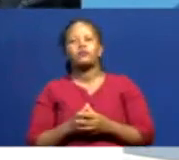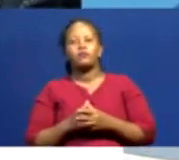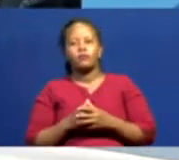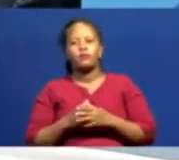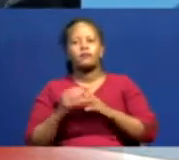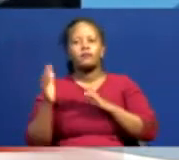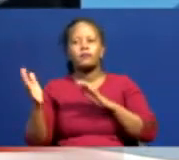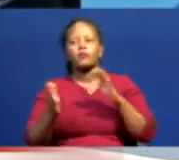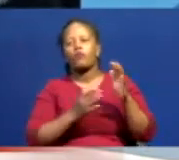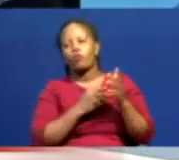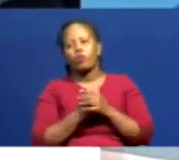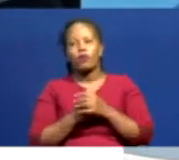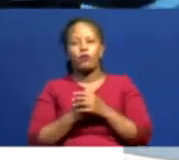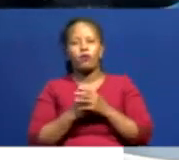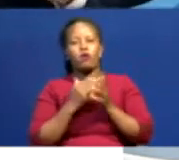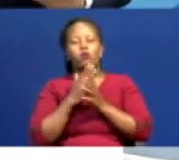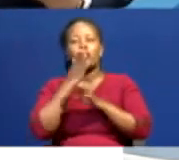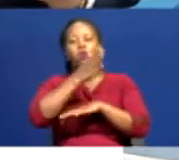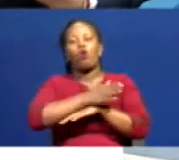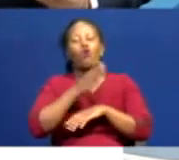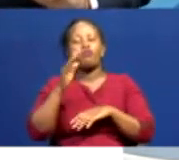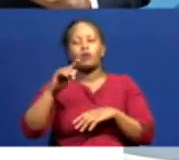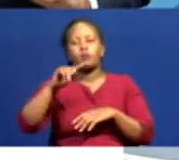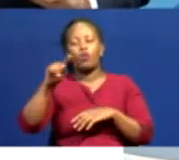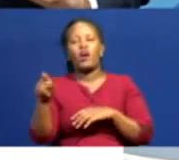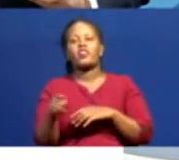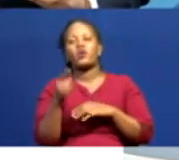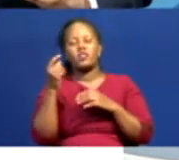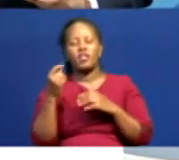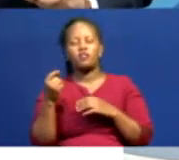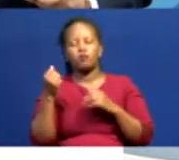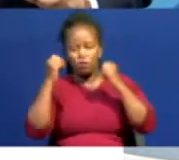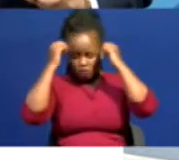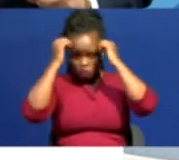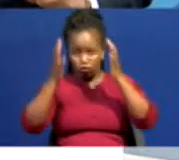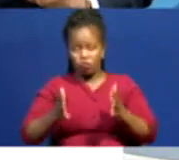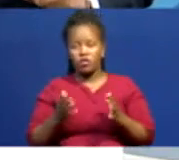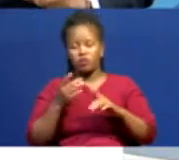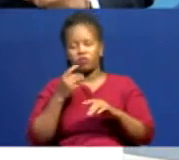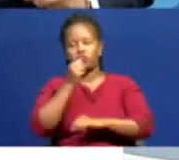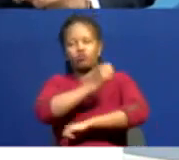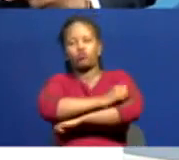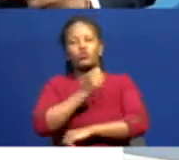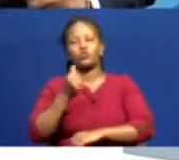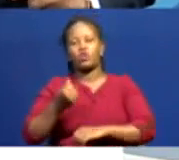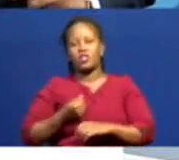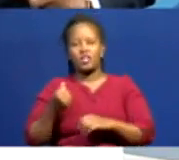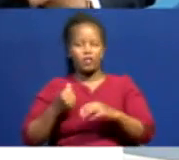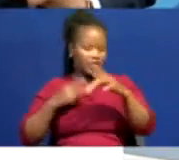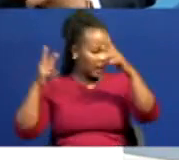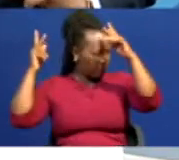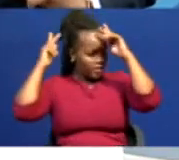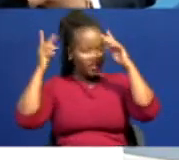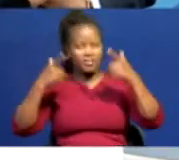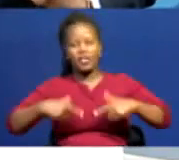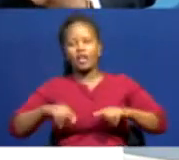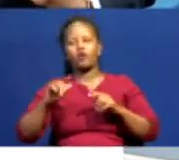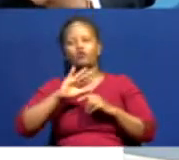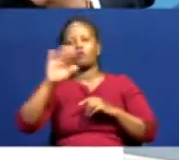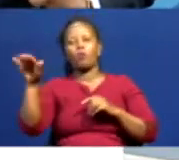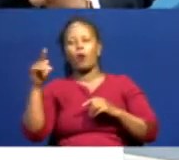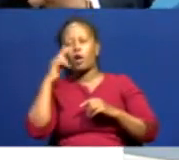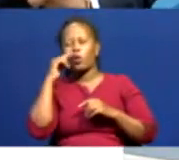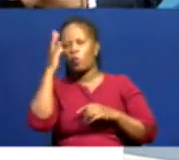Zaidi ya wanafunzi 1000 wa shule ya upili ya wasichana ya Eregi wameruhusiwa kwenda nyumbani kufuatia chamko la ugonjwa